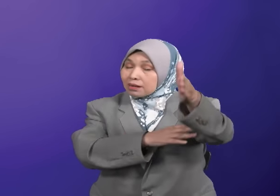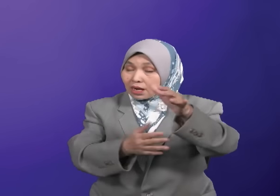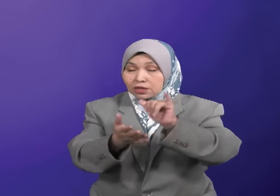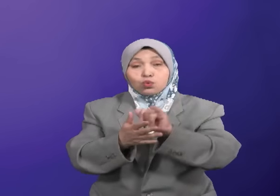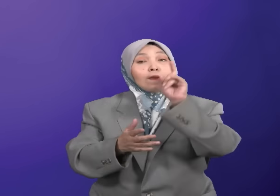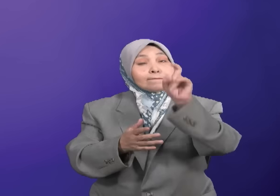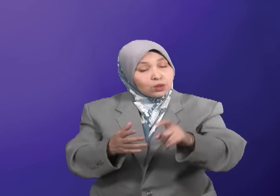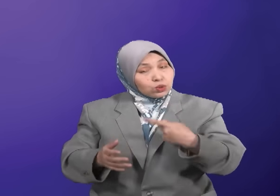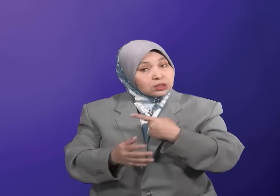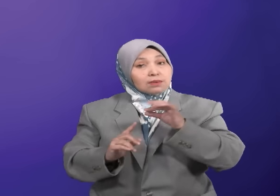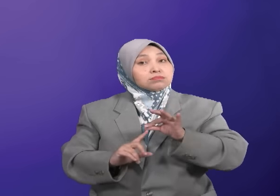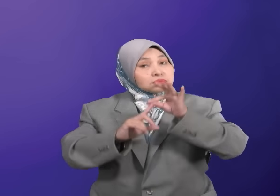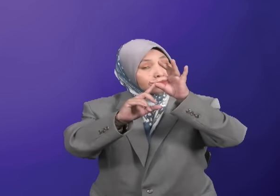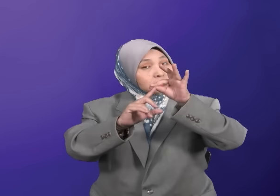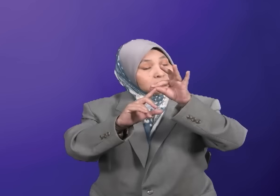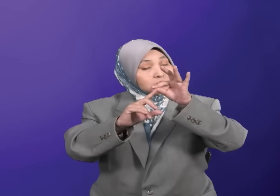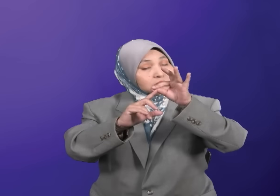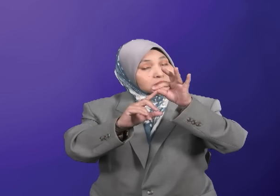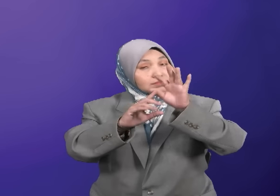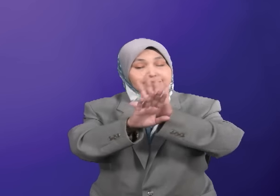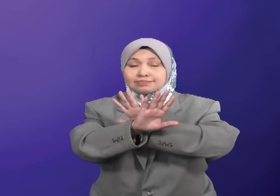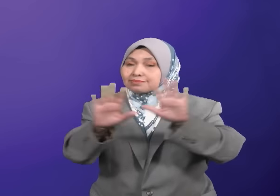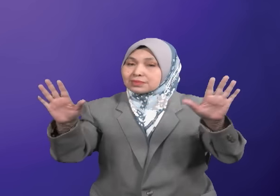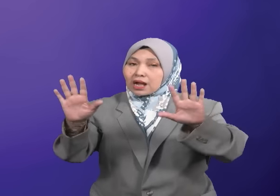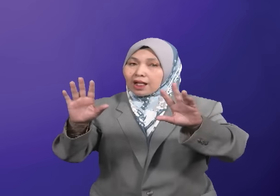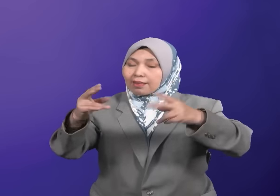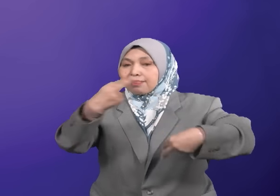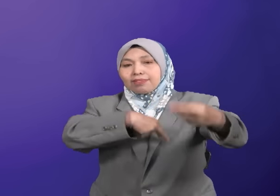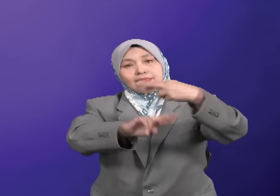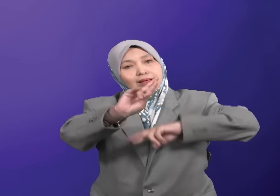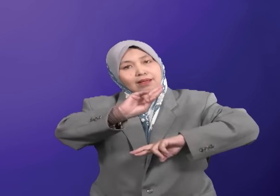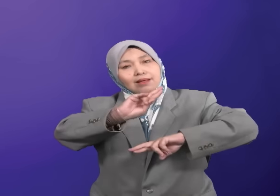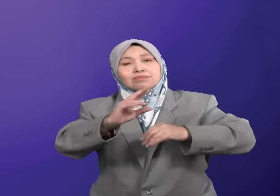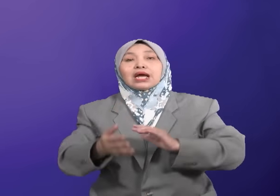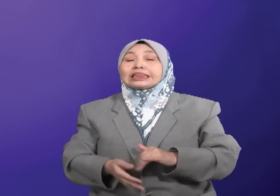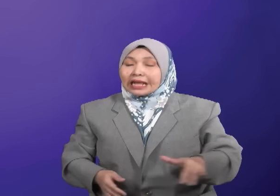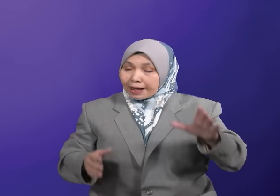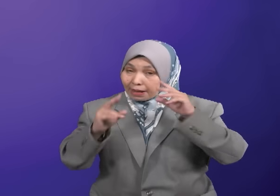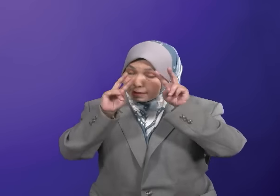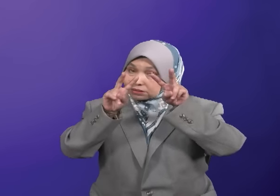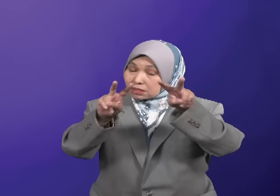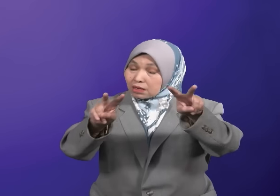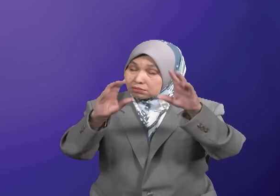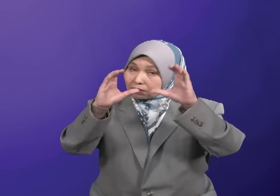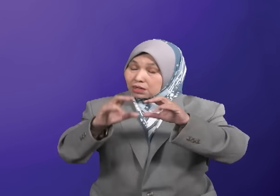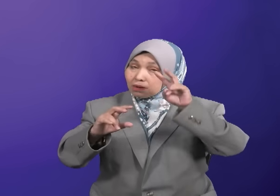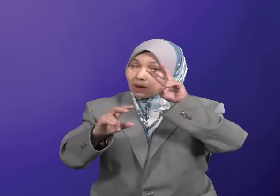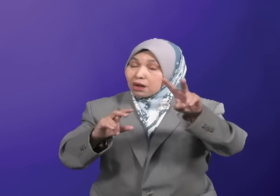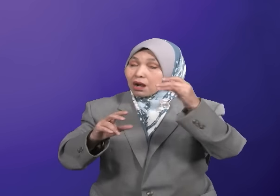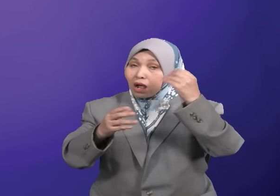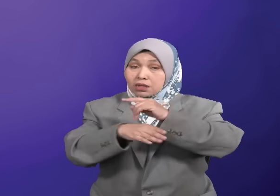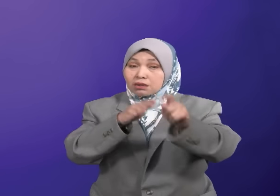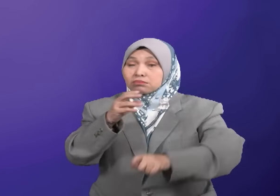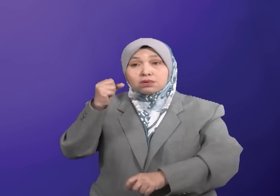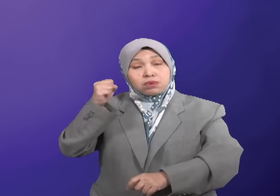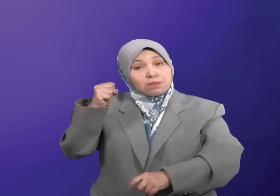perlu kita utamakan. Jangan diterbalikkan. Nombor dua. Yang ketiga, memastikan cara pandang akhirat sebagai pegangan hidup sehinggakan